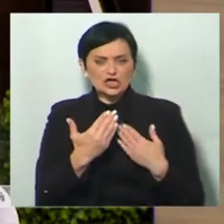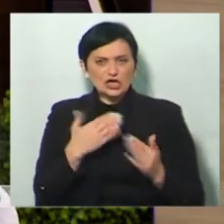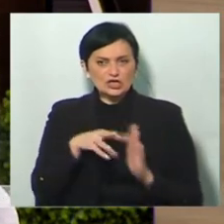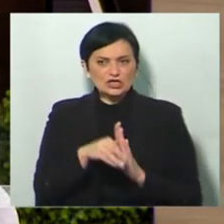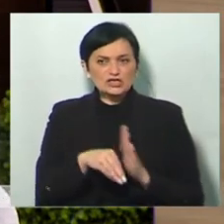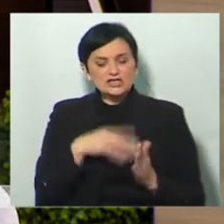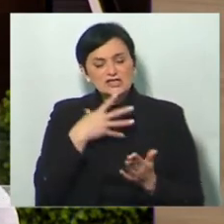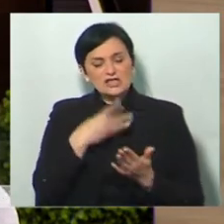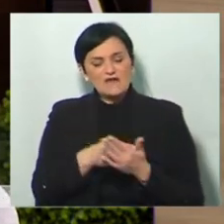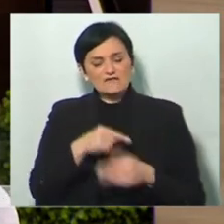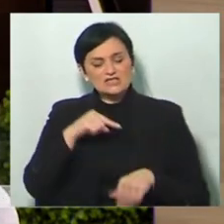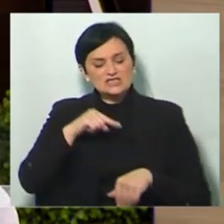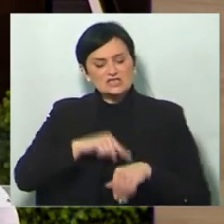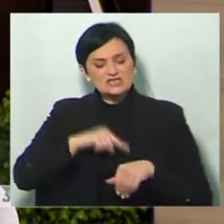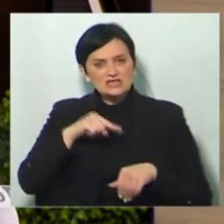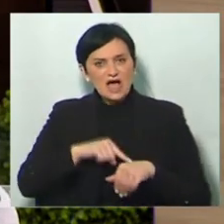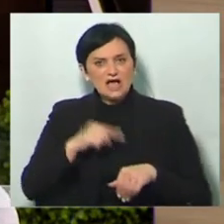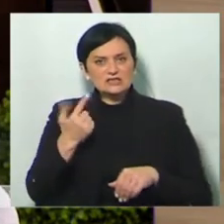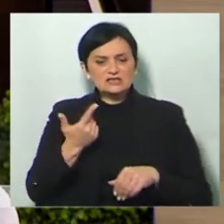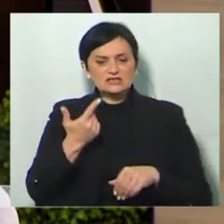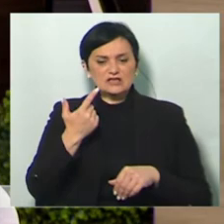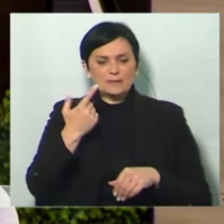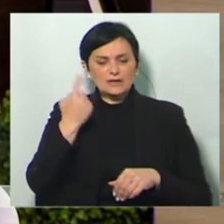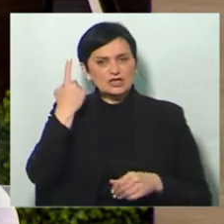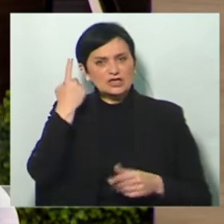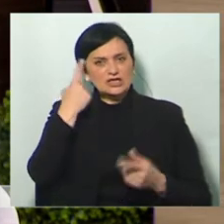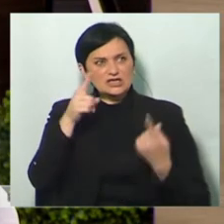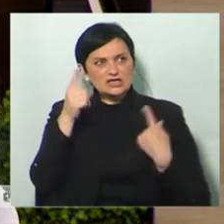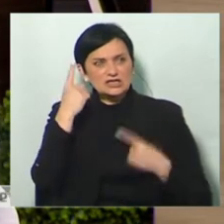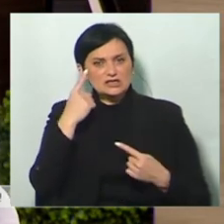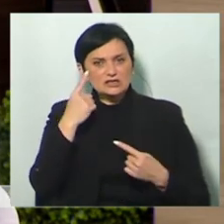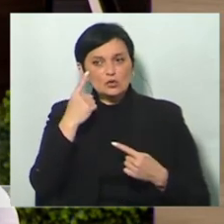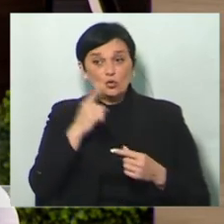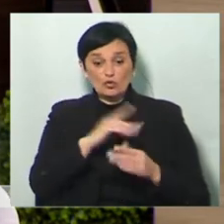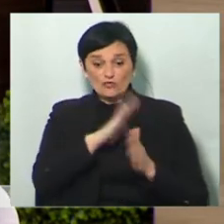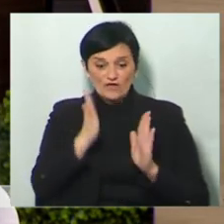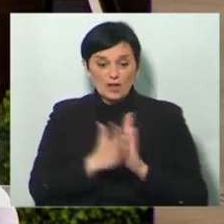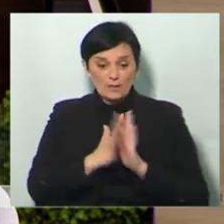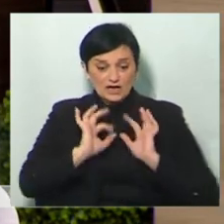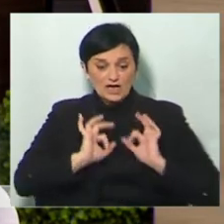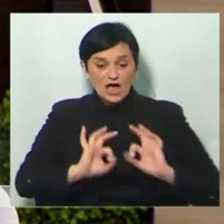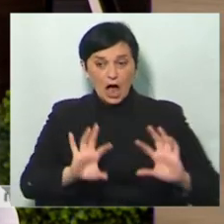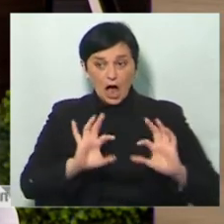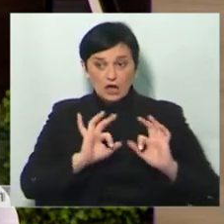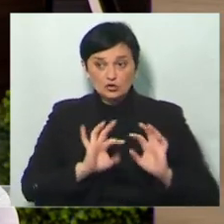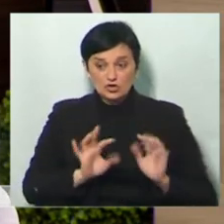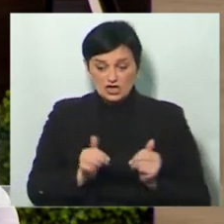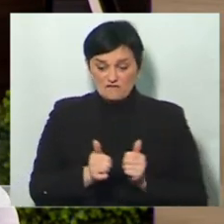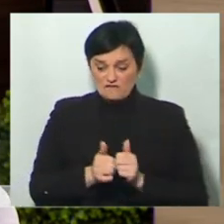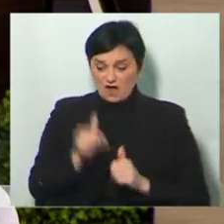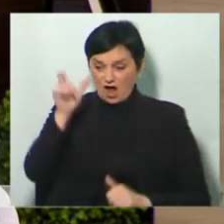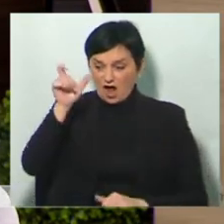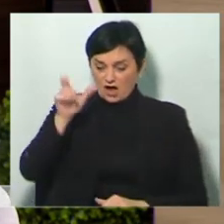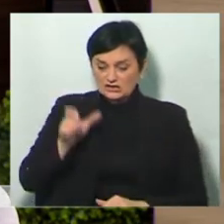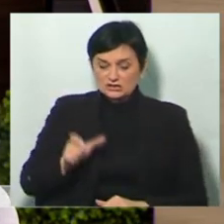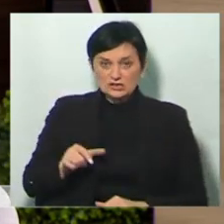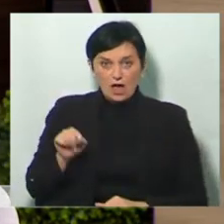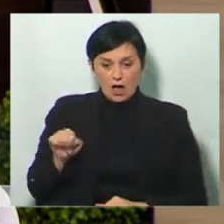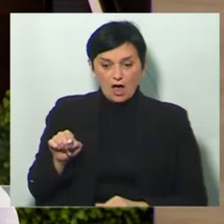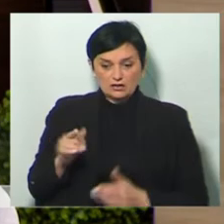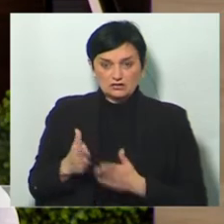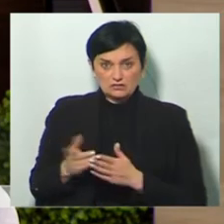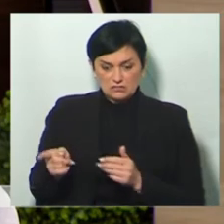Tavisi gândtebi, ideebi. Cola perigagizi aros da. Cuverdeari adem ani romisă mas.